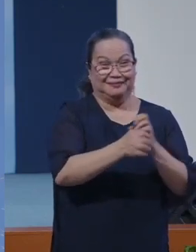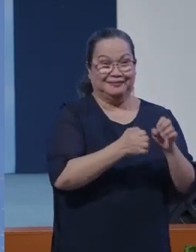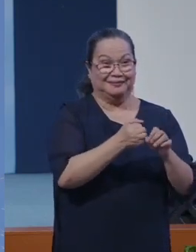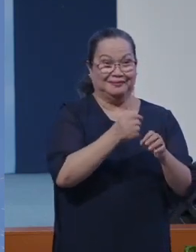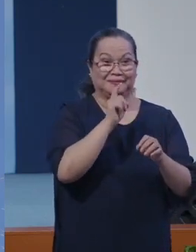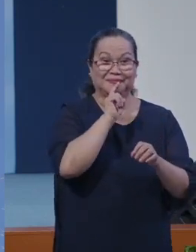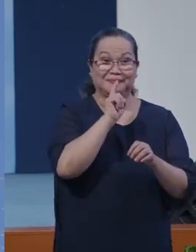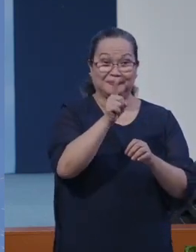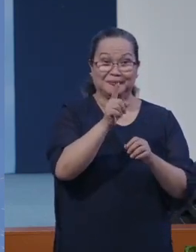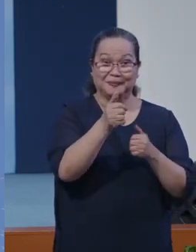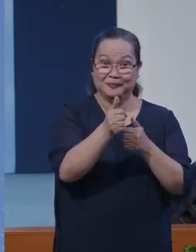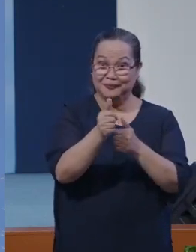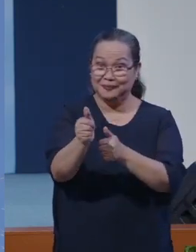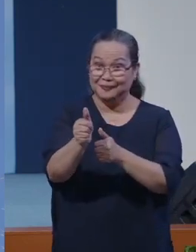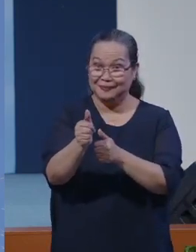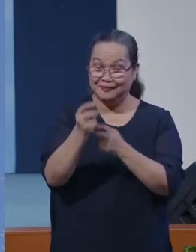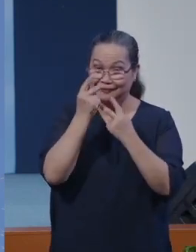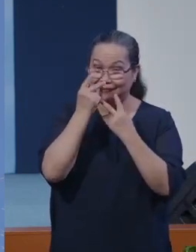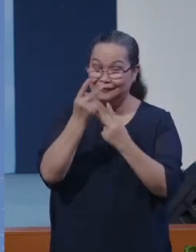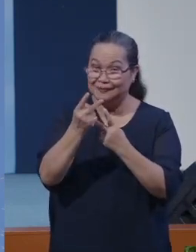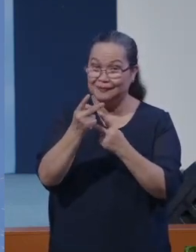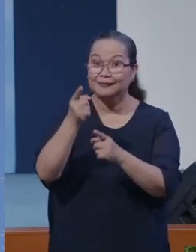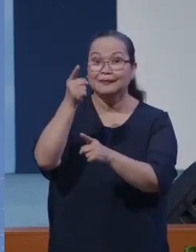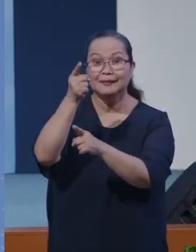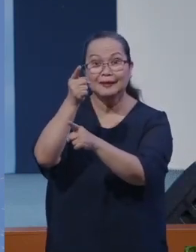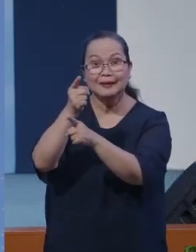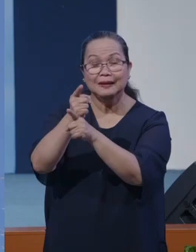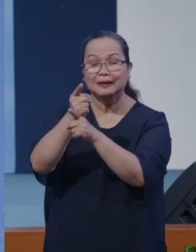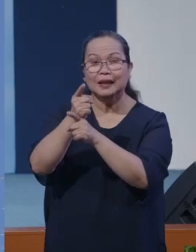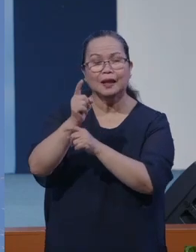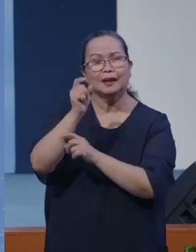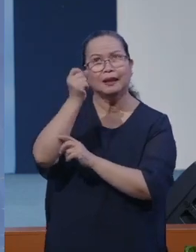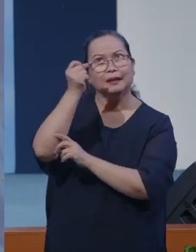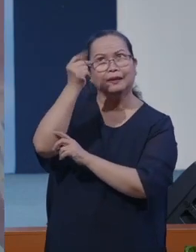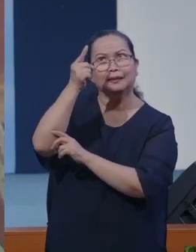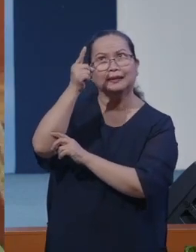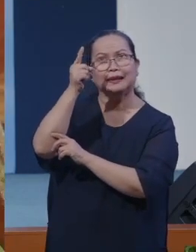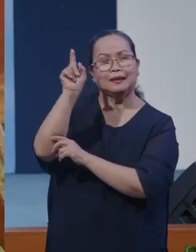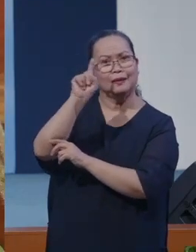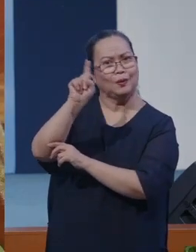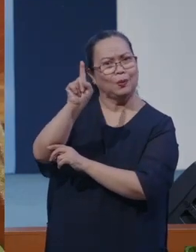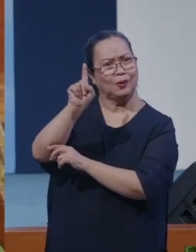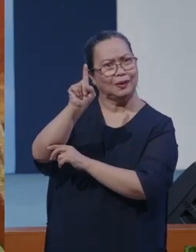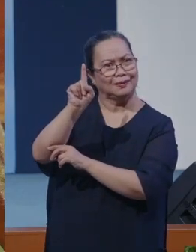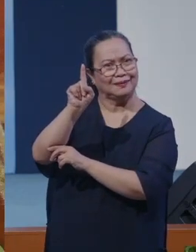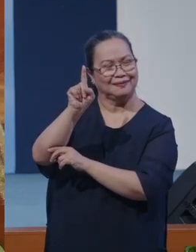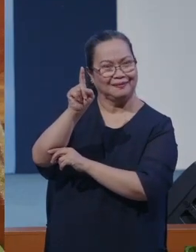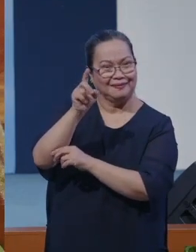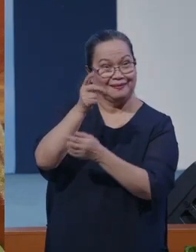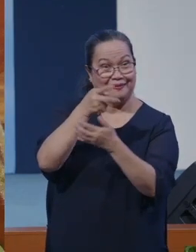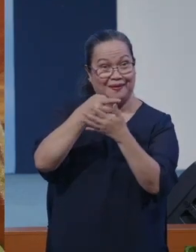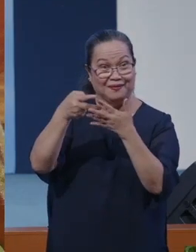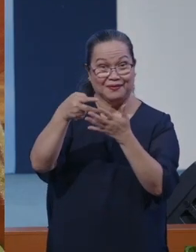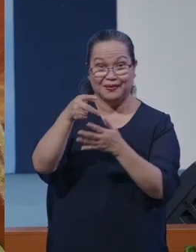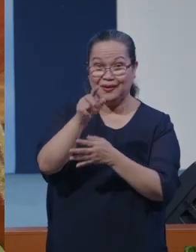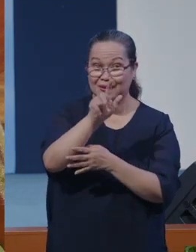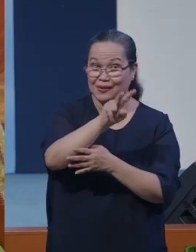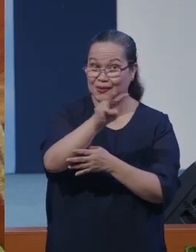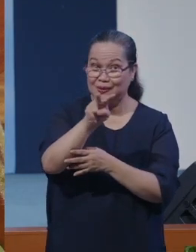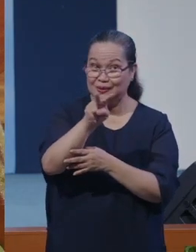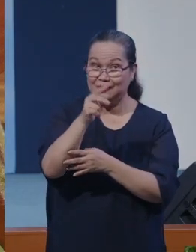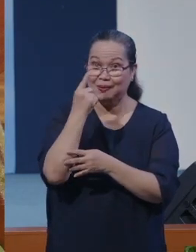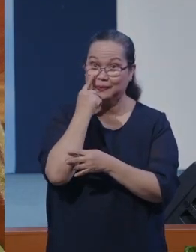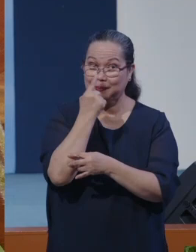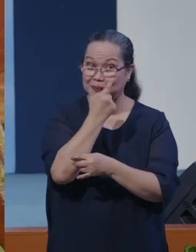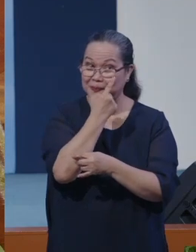ang susunod, pagtanaw na may tamang perspektibo. Sabi sa verse 22, the eye is the lamp of the body,